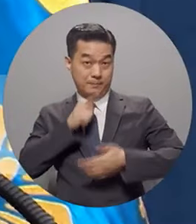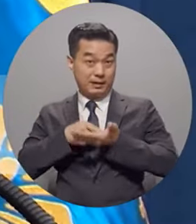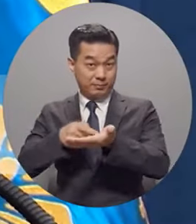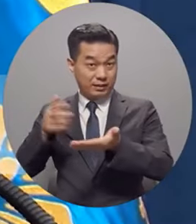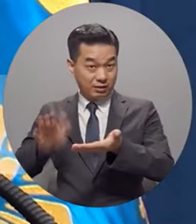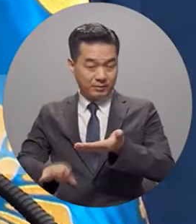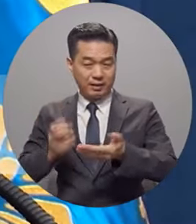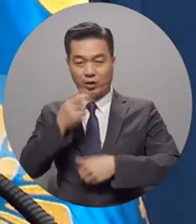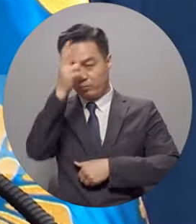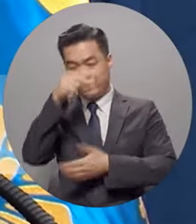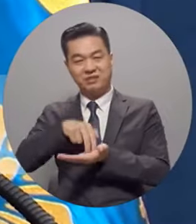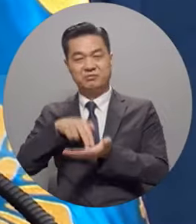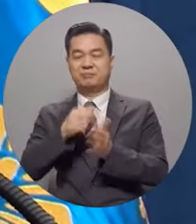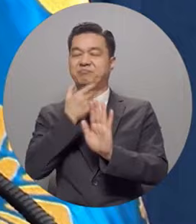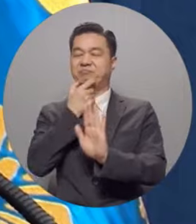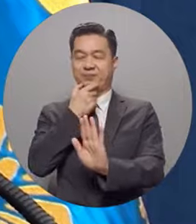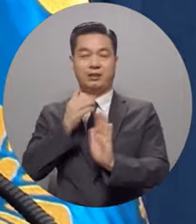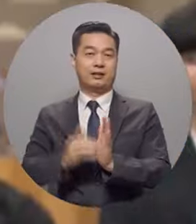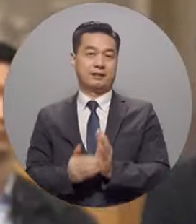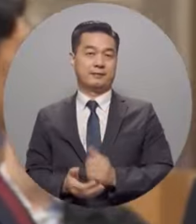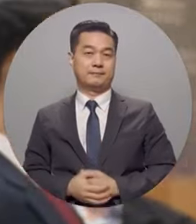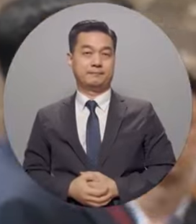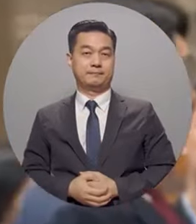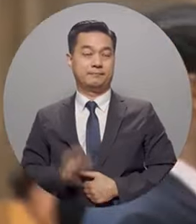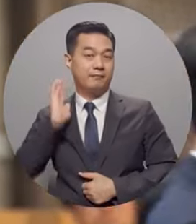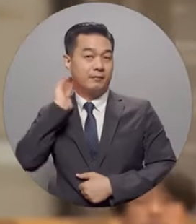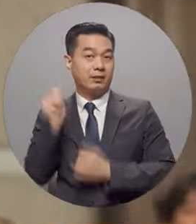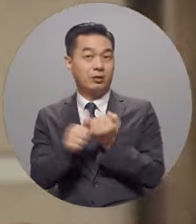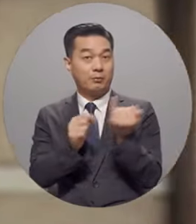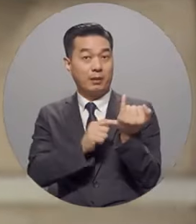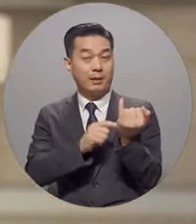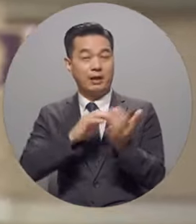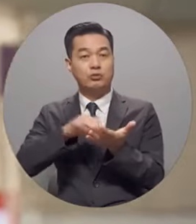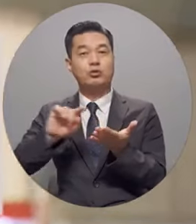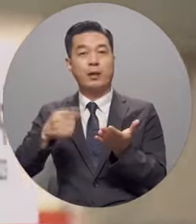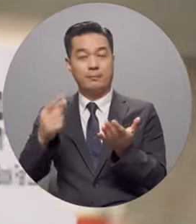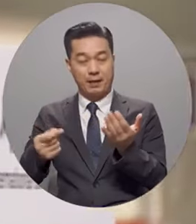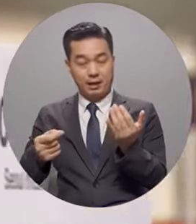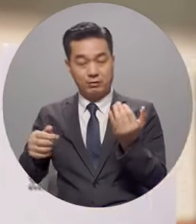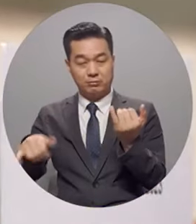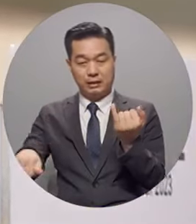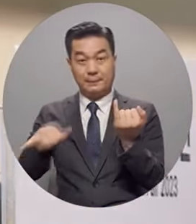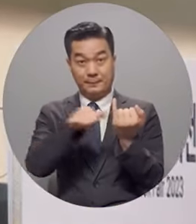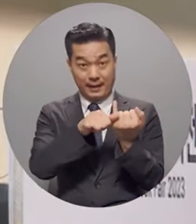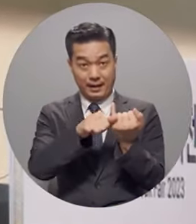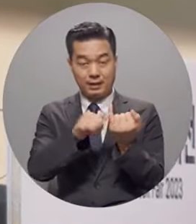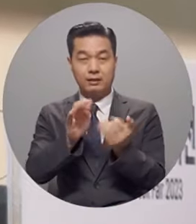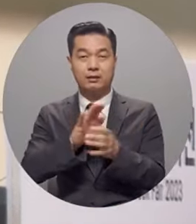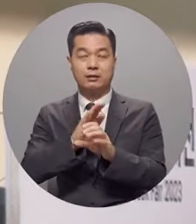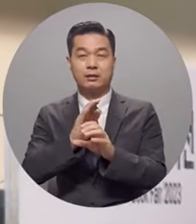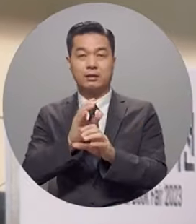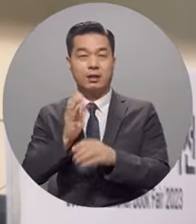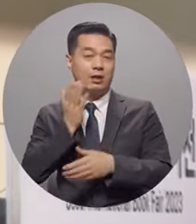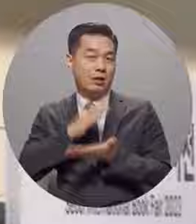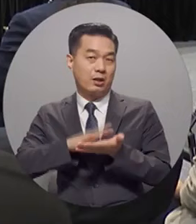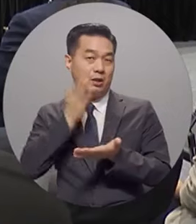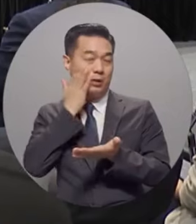검찰은 받아들이지 않은 겁니다. 영부인은 수백만 원짜리 백이나 화장품을 받아도 아무런 문제가